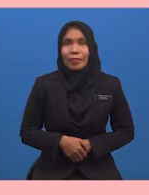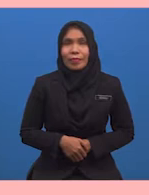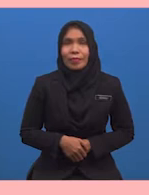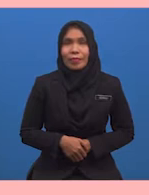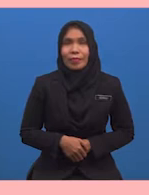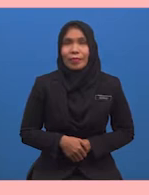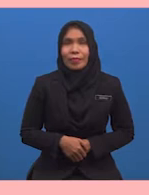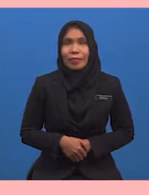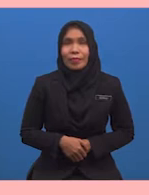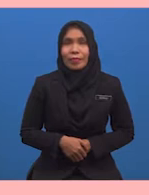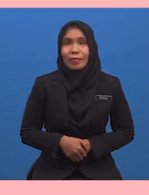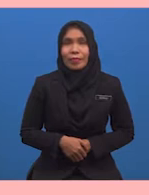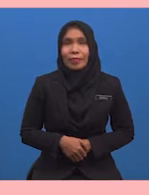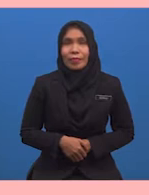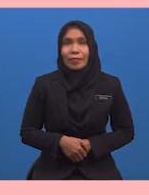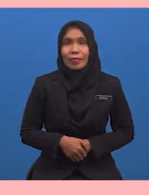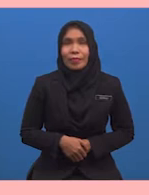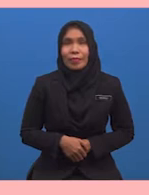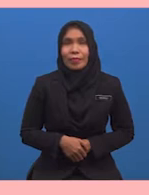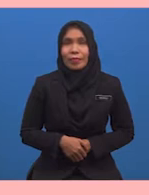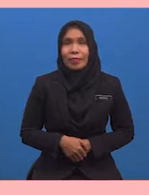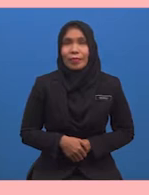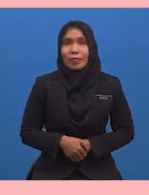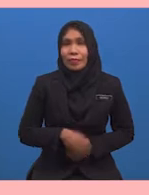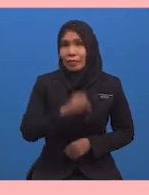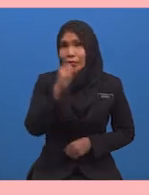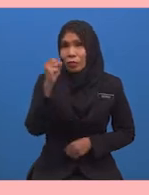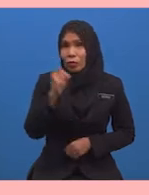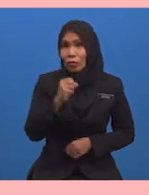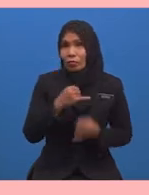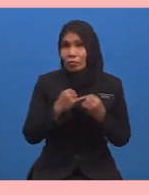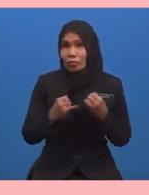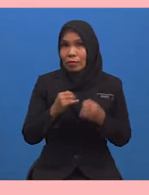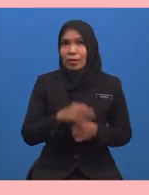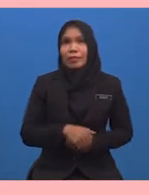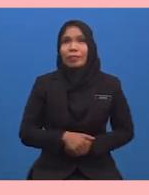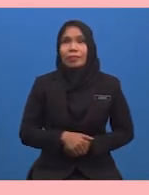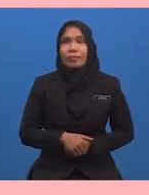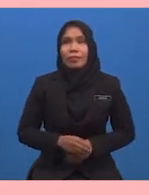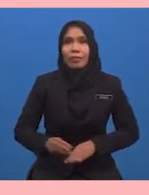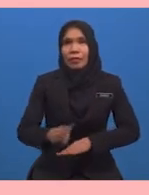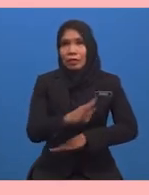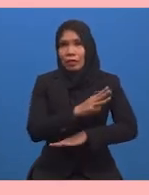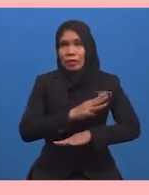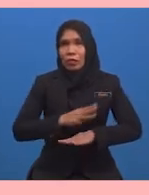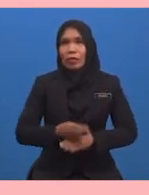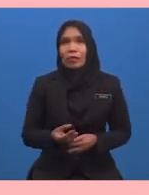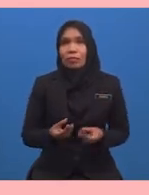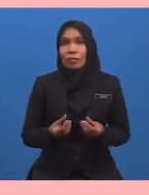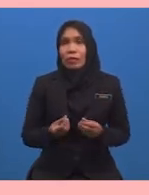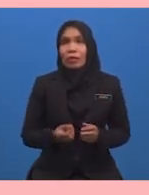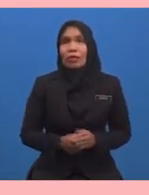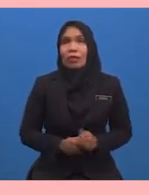Seterusnya, cuba murid-murid jawab soalan terakhir iaitu kawasan tanah tinggi